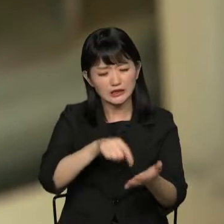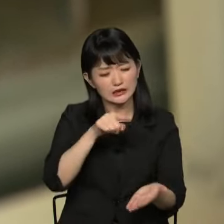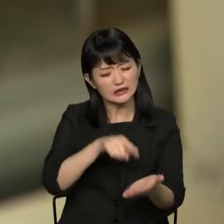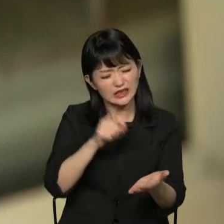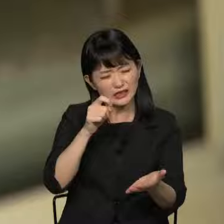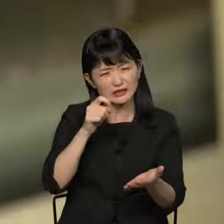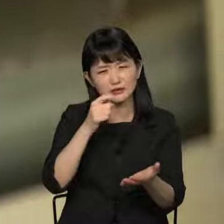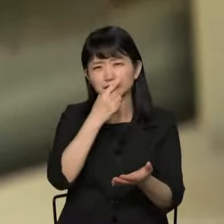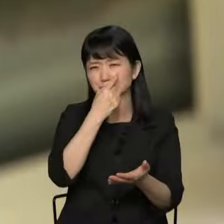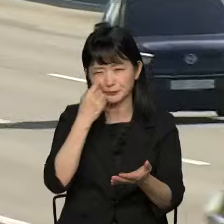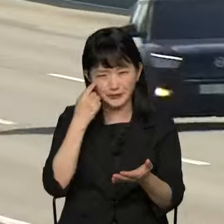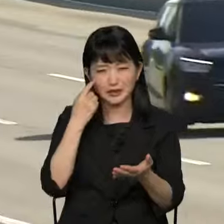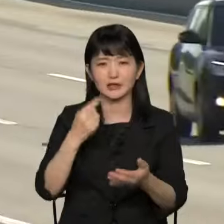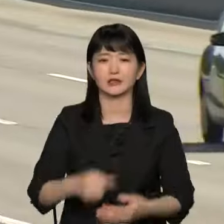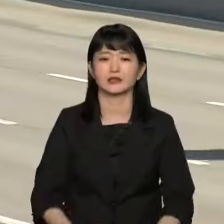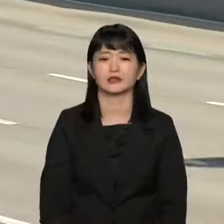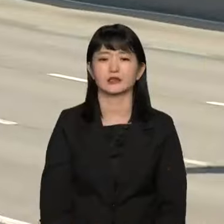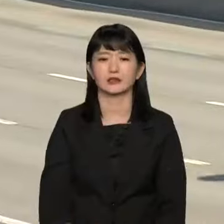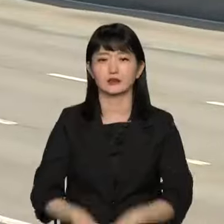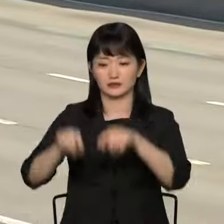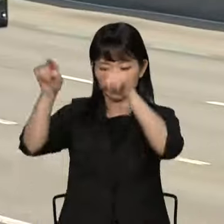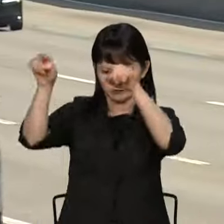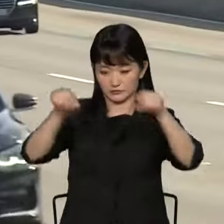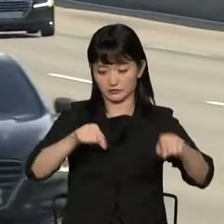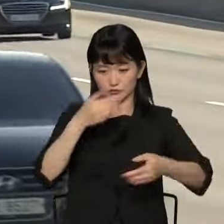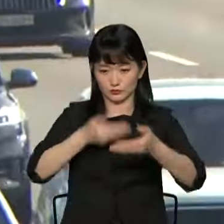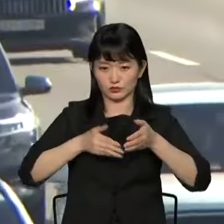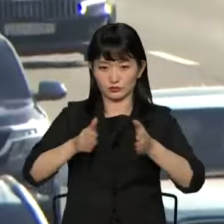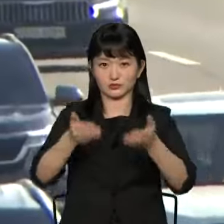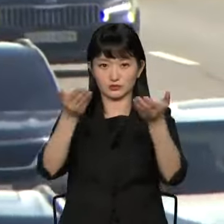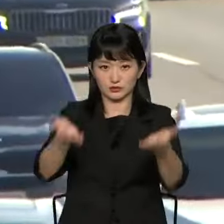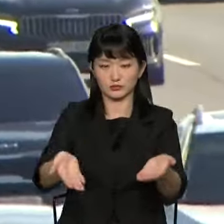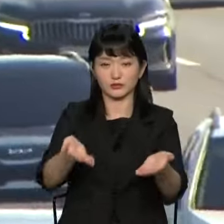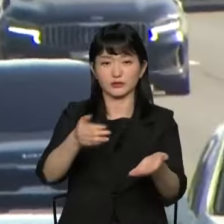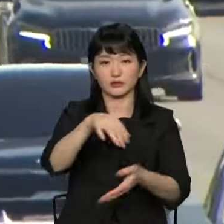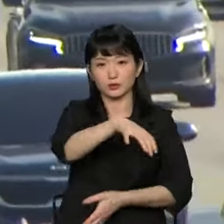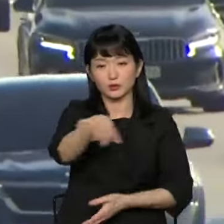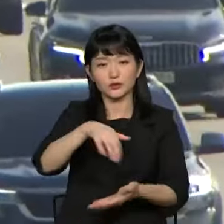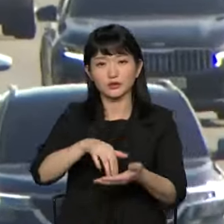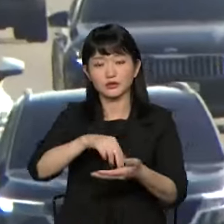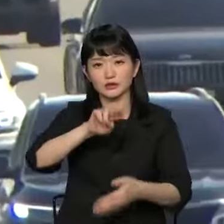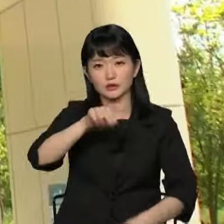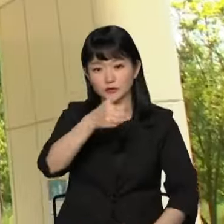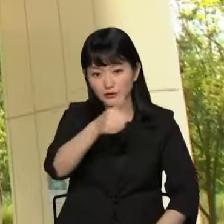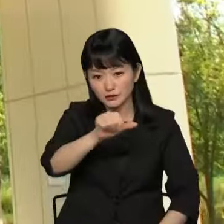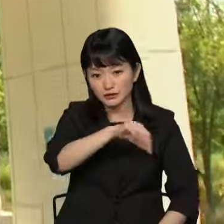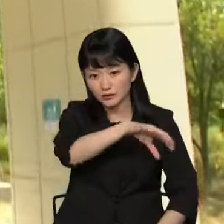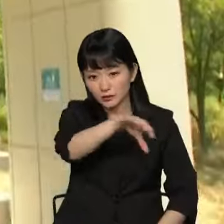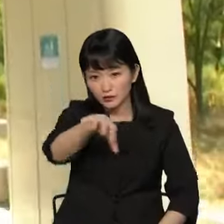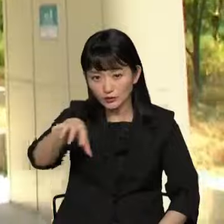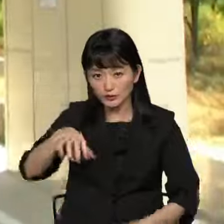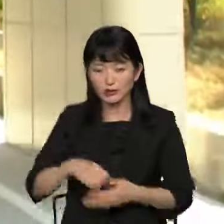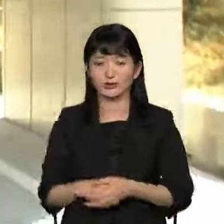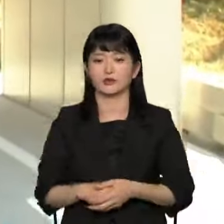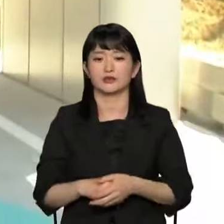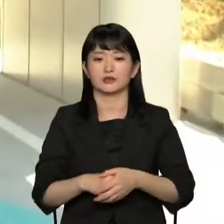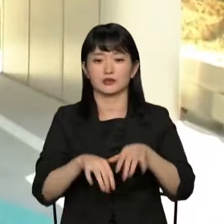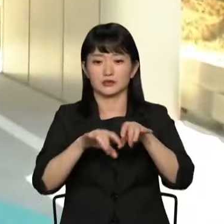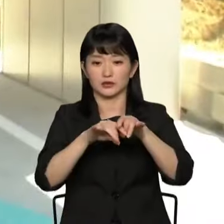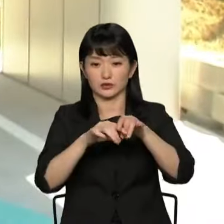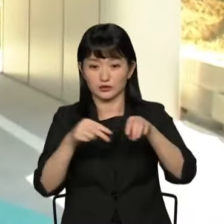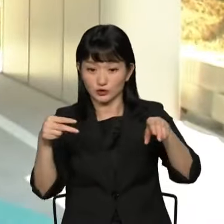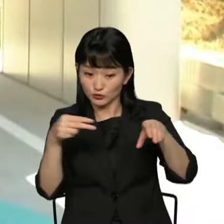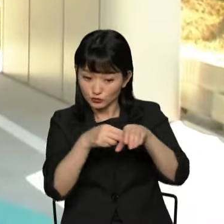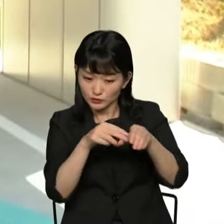것으로 파악됐습니다. 전국 고속도로 휴게소 205곳에 전기차 충전기는 1,236대가